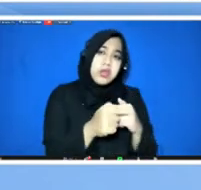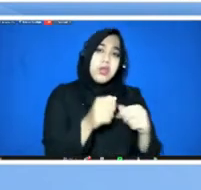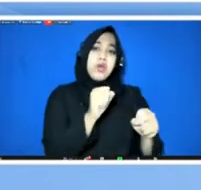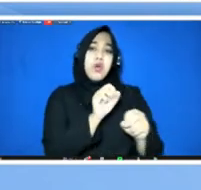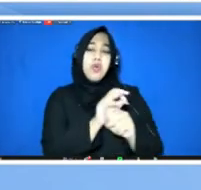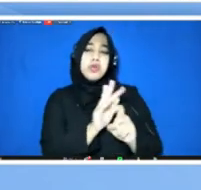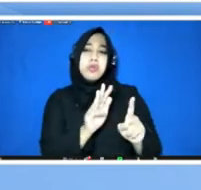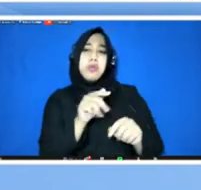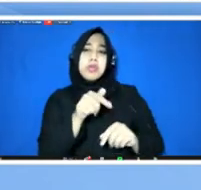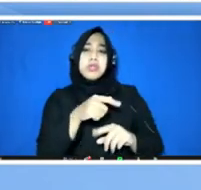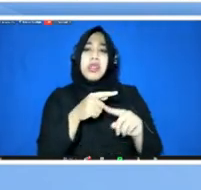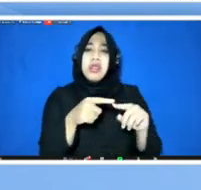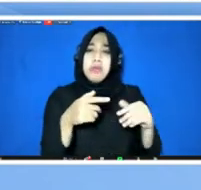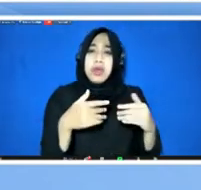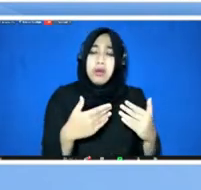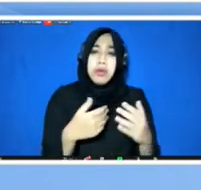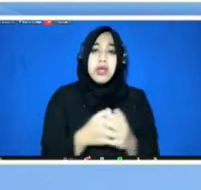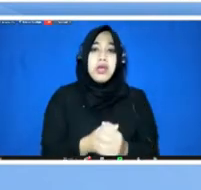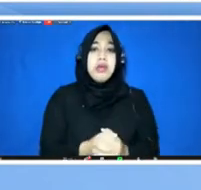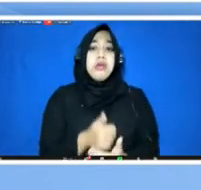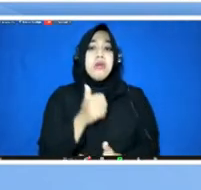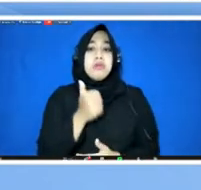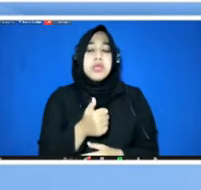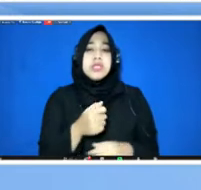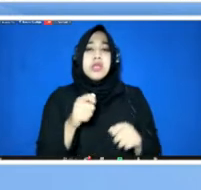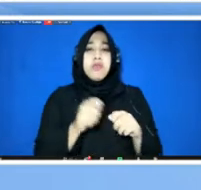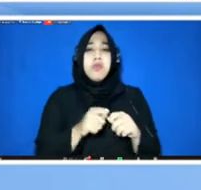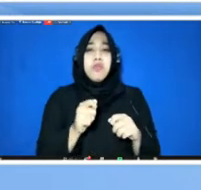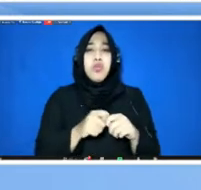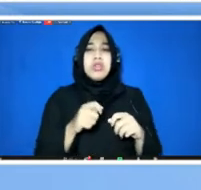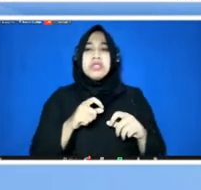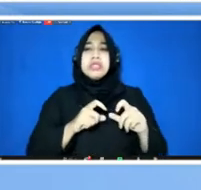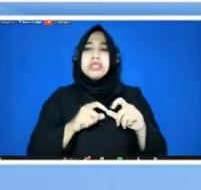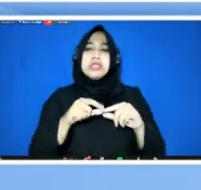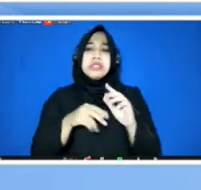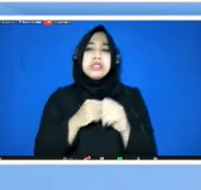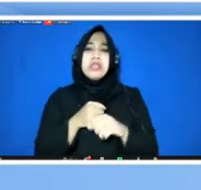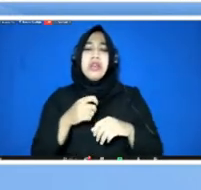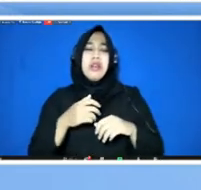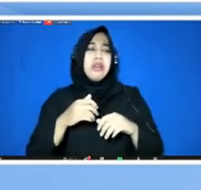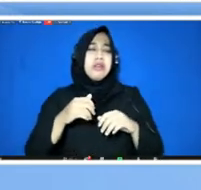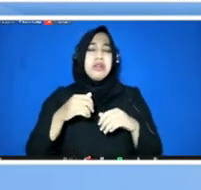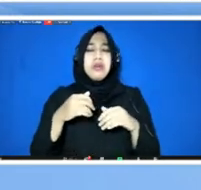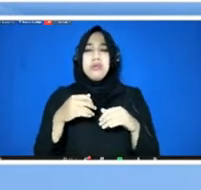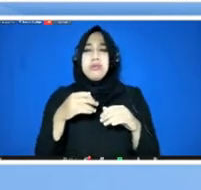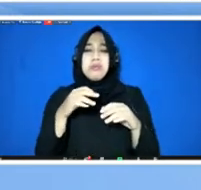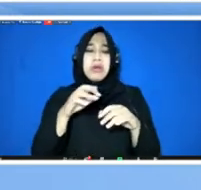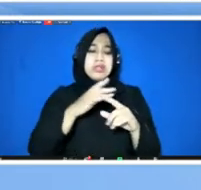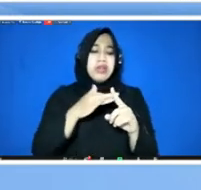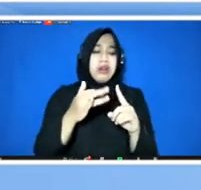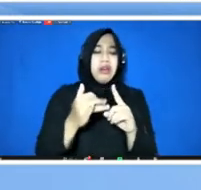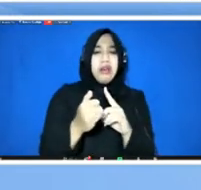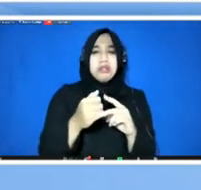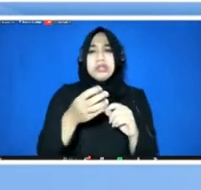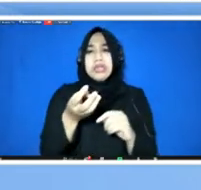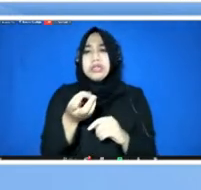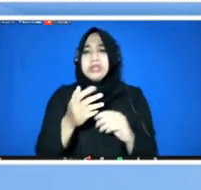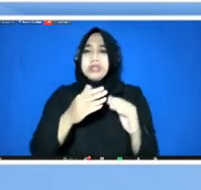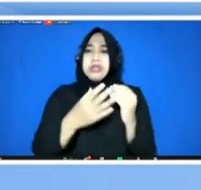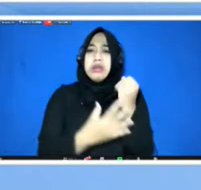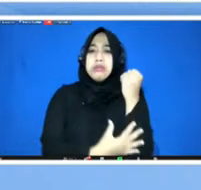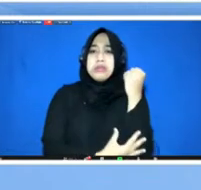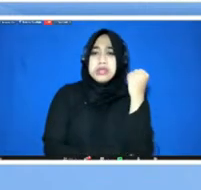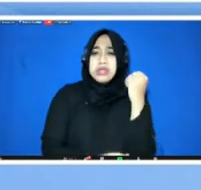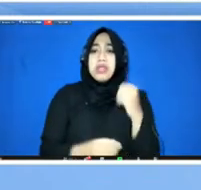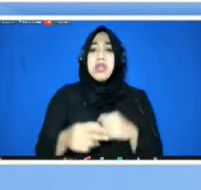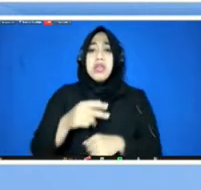COVID-19, tetapi dapat menyengsarakan rakyat kecil. Nah, kalau kita terus-terusan di lockdown, kita